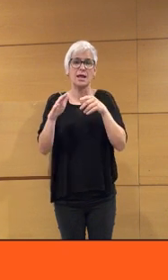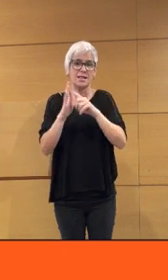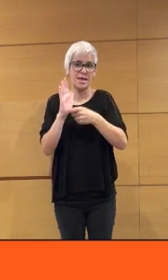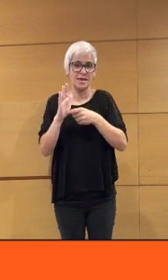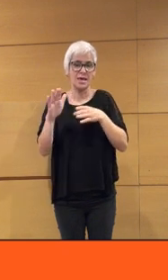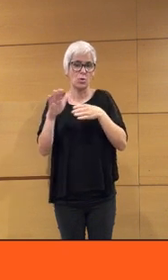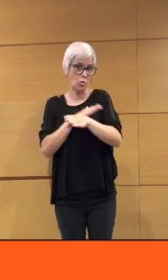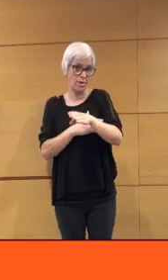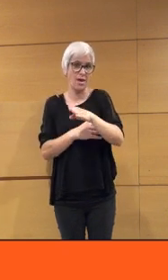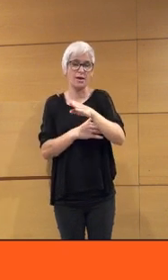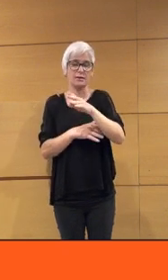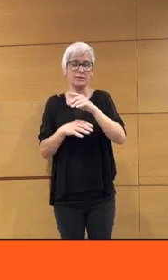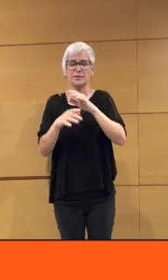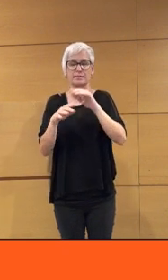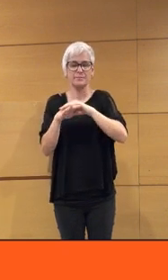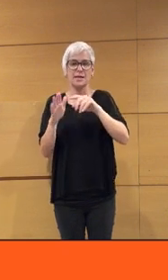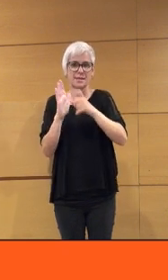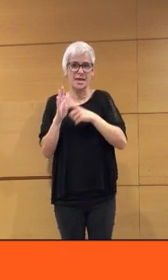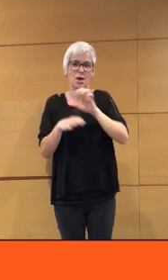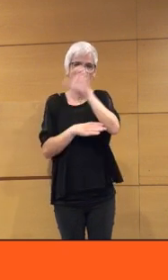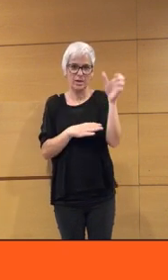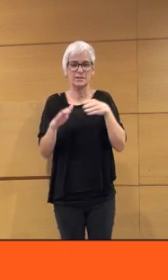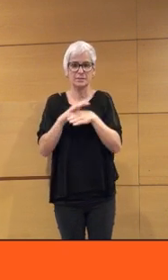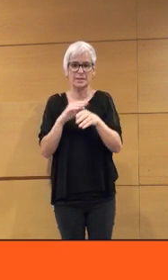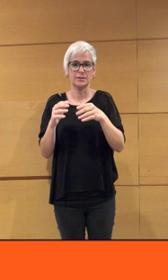d'accessibilitat, que entra en vigor el 2025.